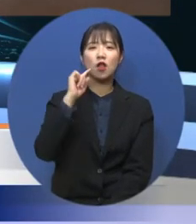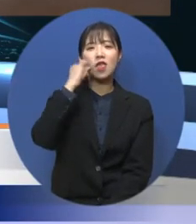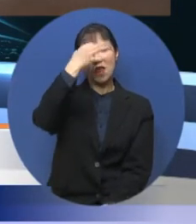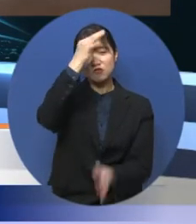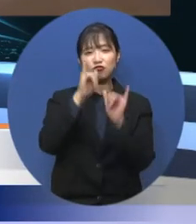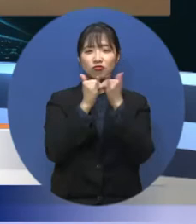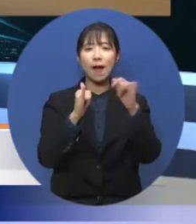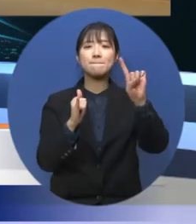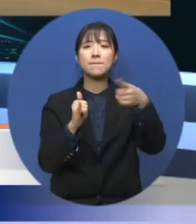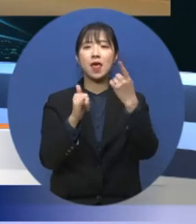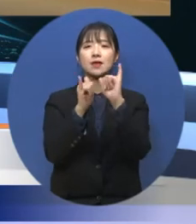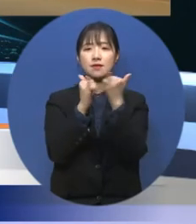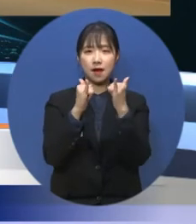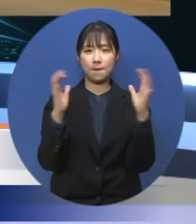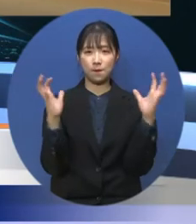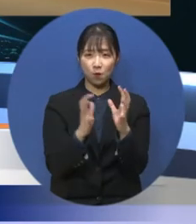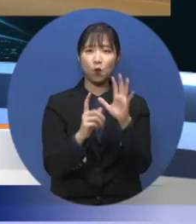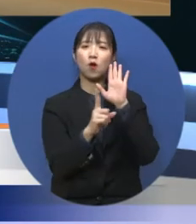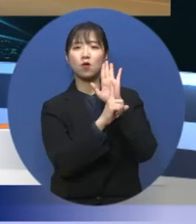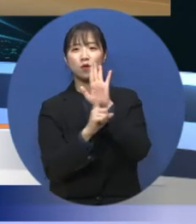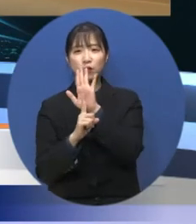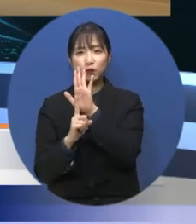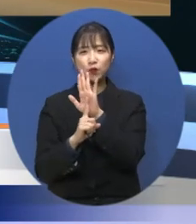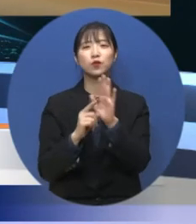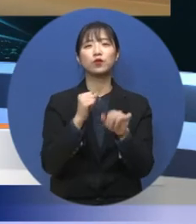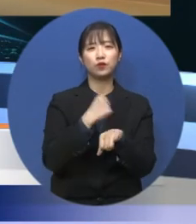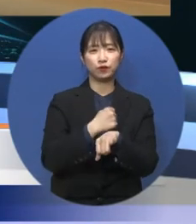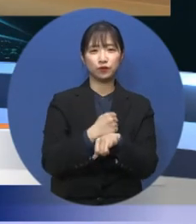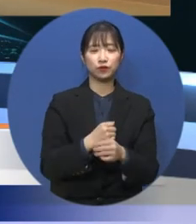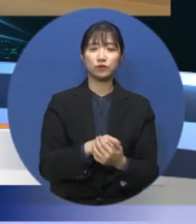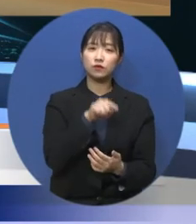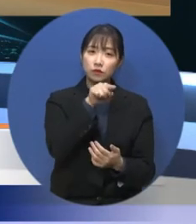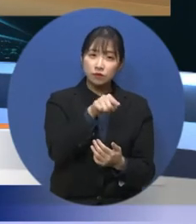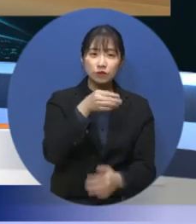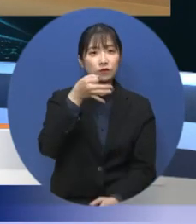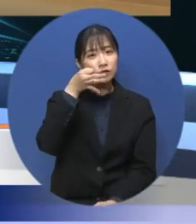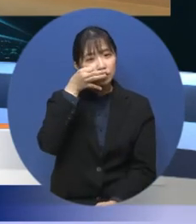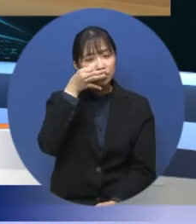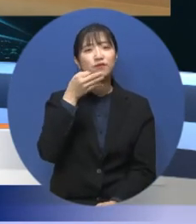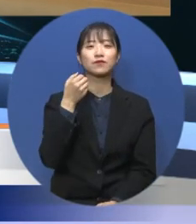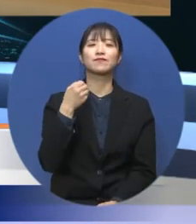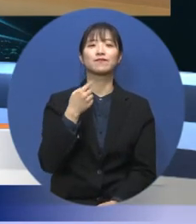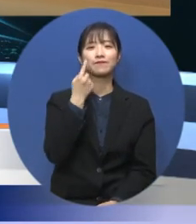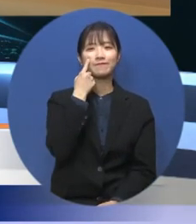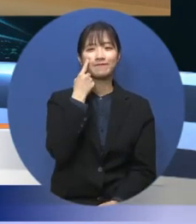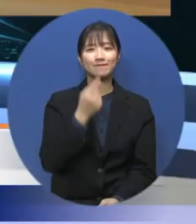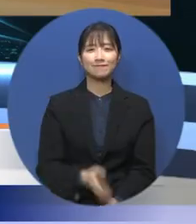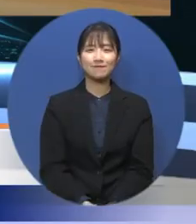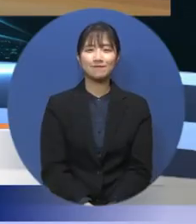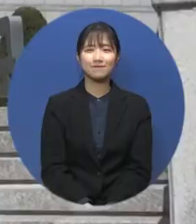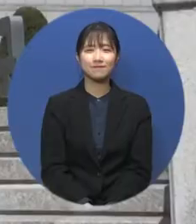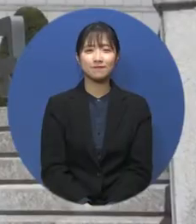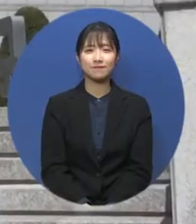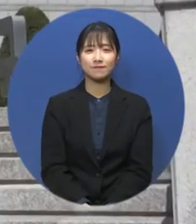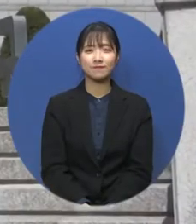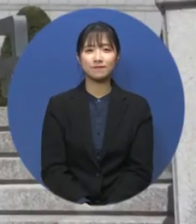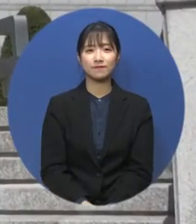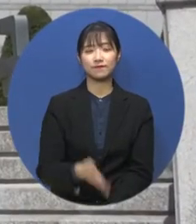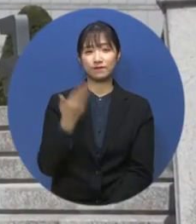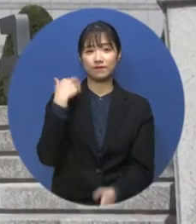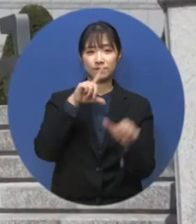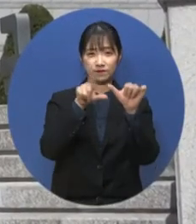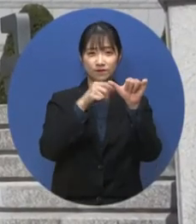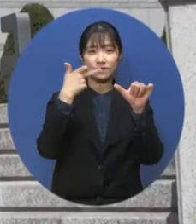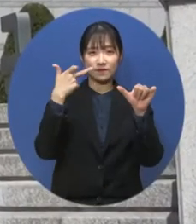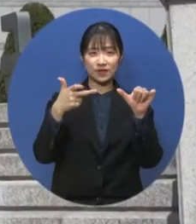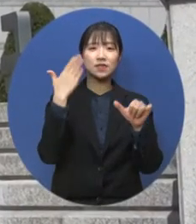모여 다양한 예술작품을 선보였습니다. 그 작품들을 정운선 기자가 만나봤습니다. 지난 17일